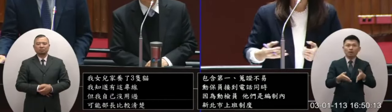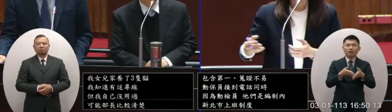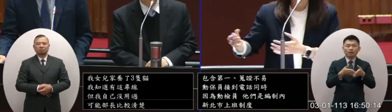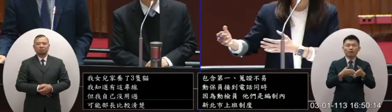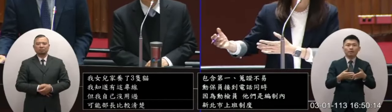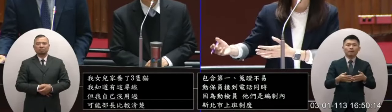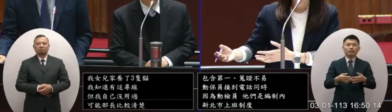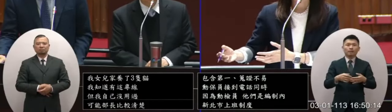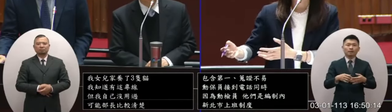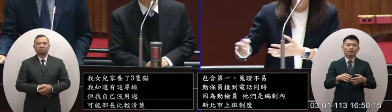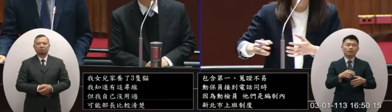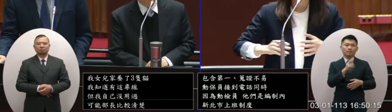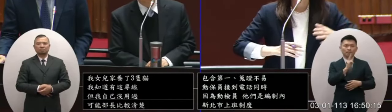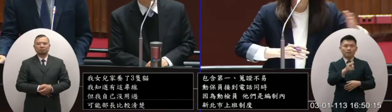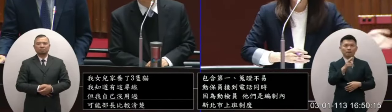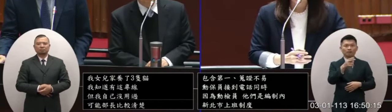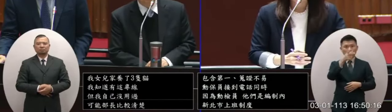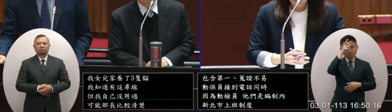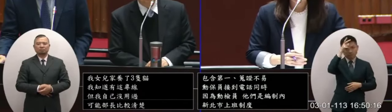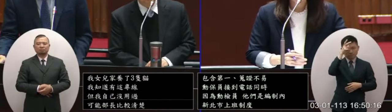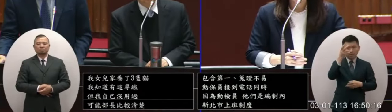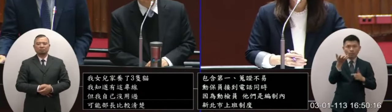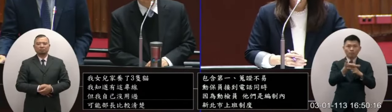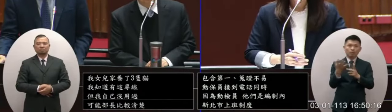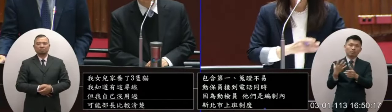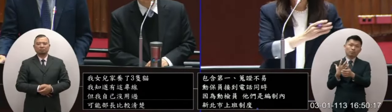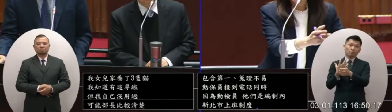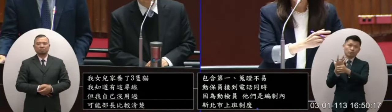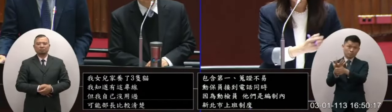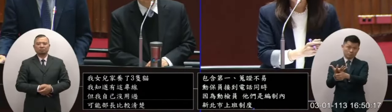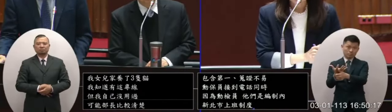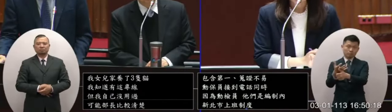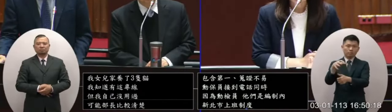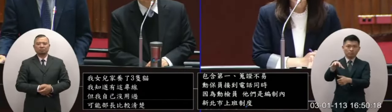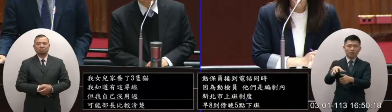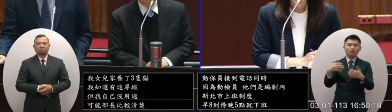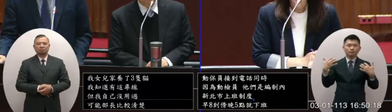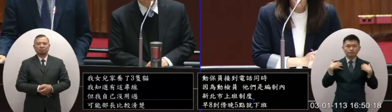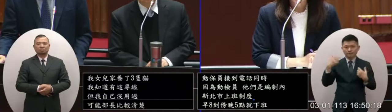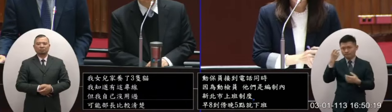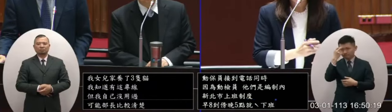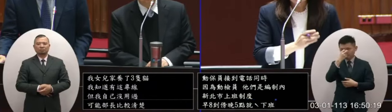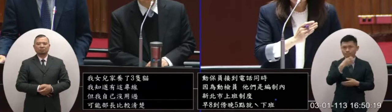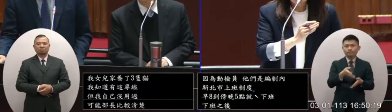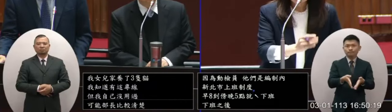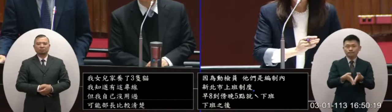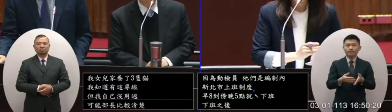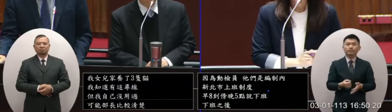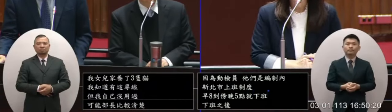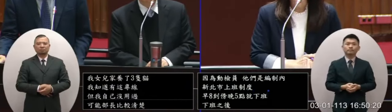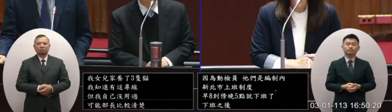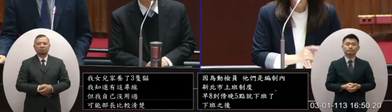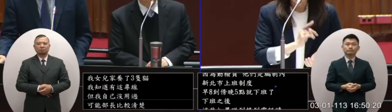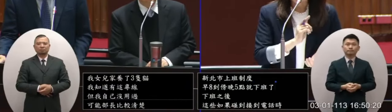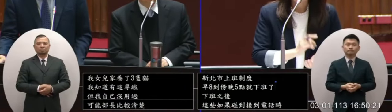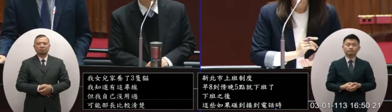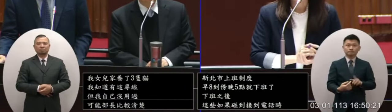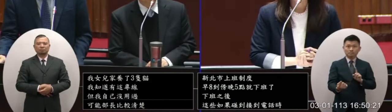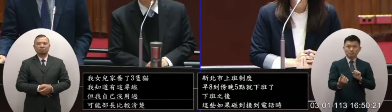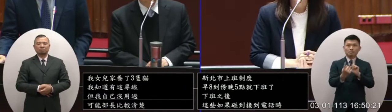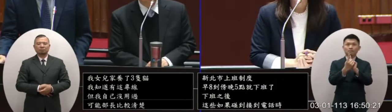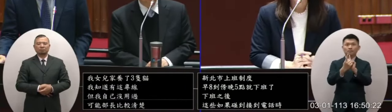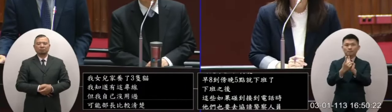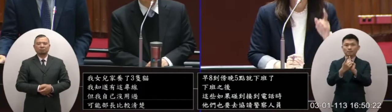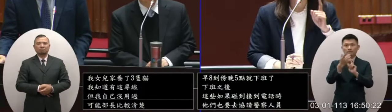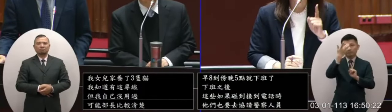协请所谓的警方的人员或者是外包的单位去做这些稽查的一个动作。那么他们在第一线的时候就常常碰